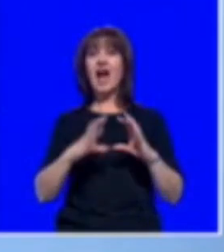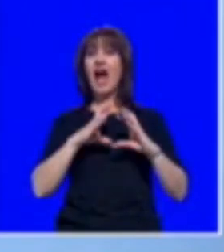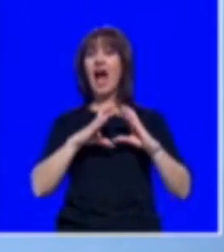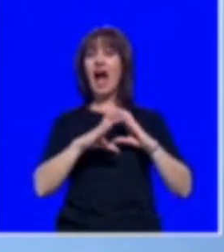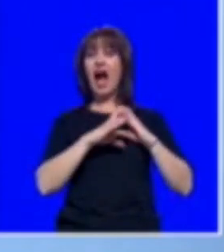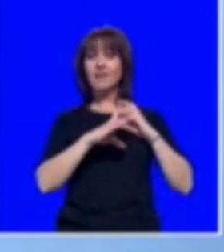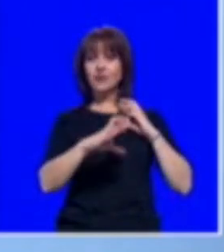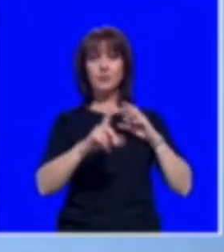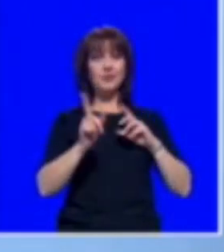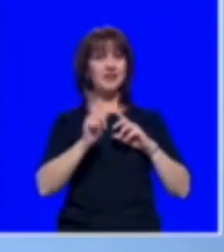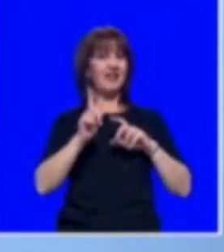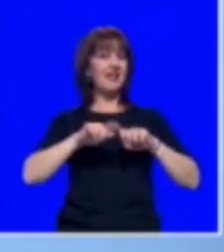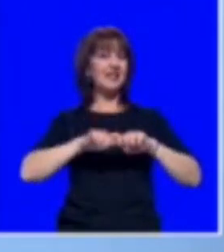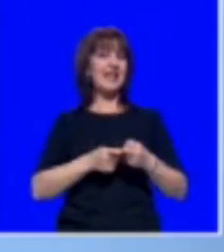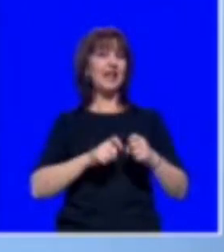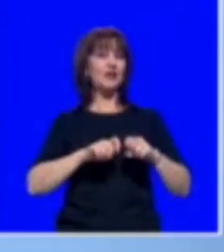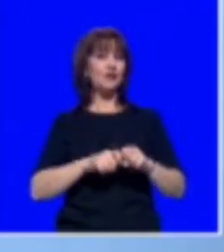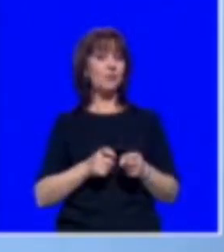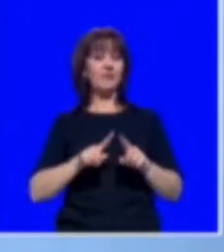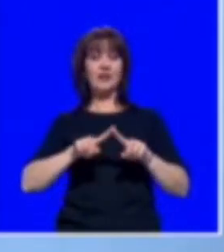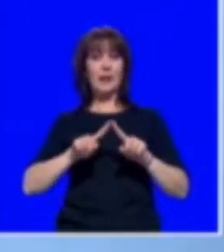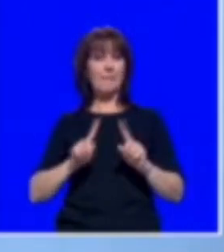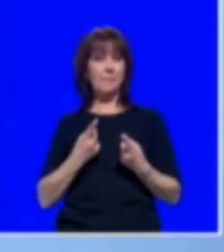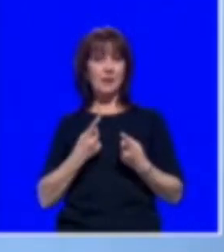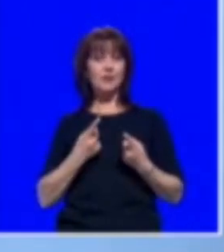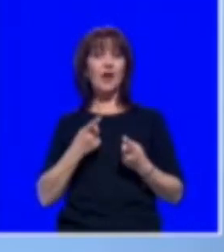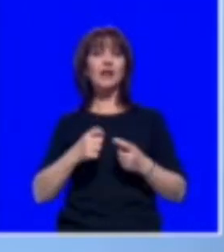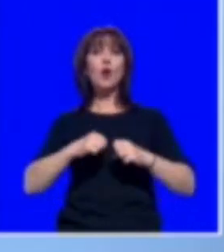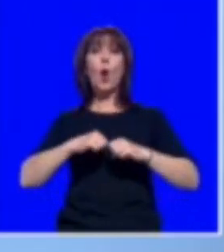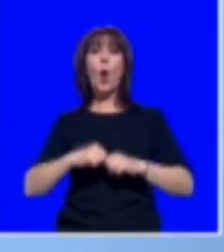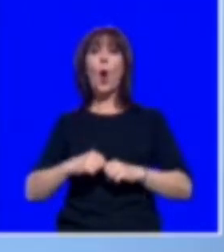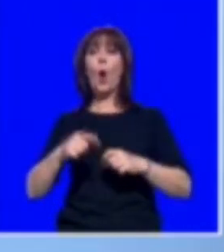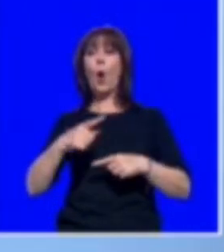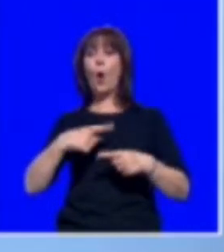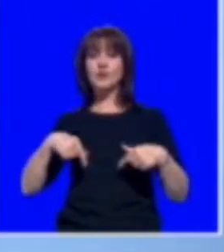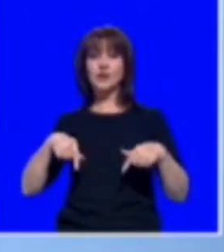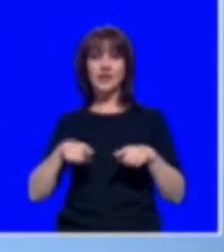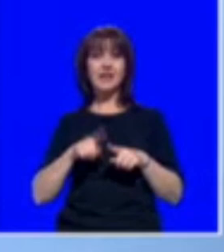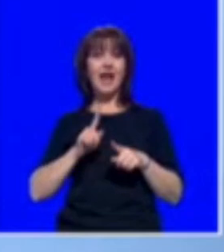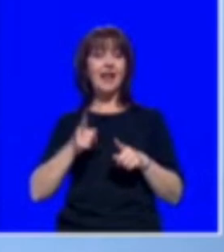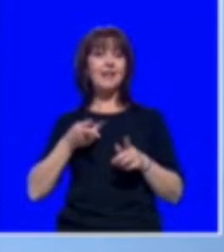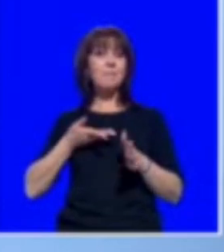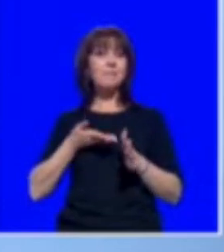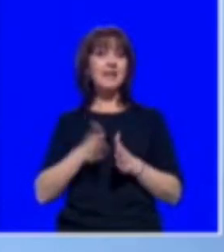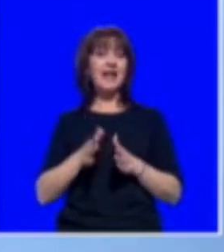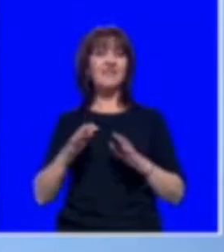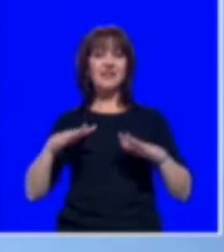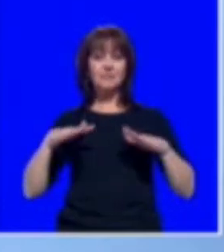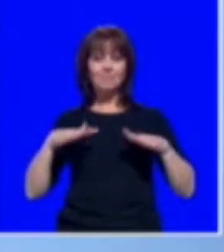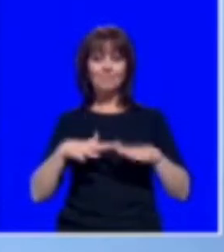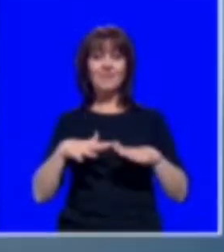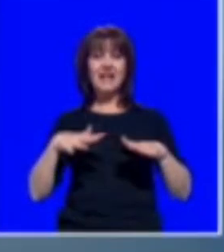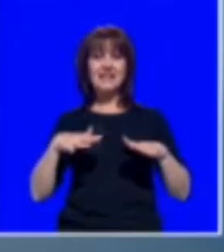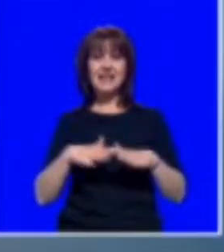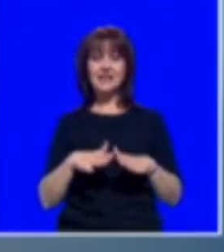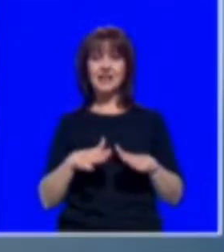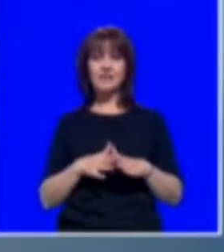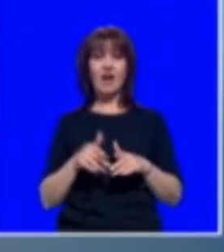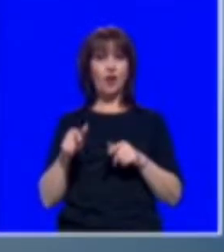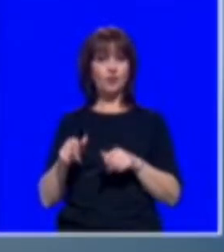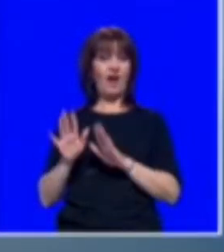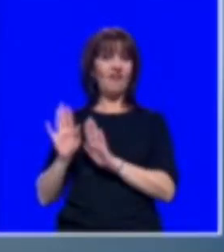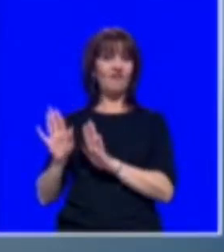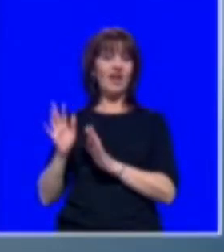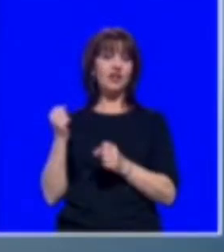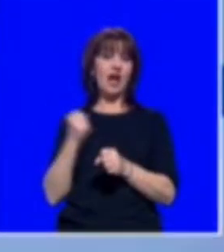не се амортизират толкова бързо, колкото общинските. Те не преминават през задръствания това, което се случва. Добре, не е ли ваша